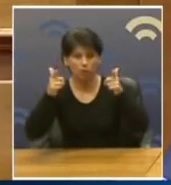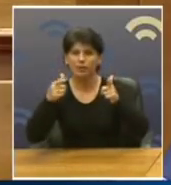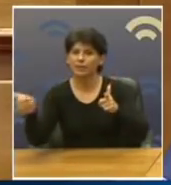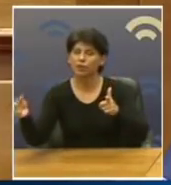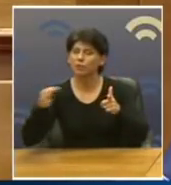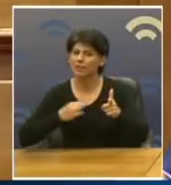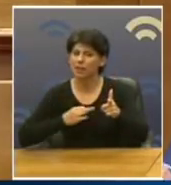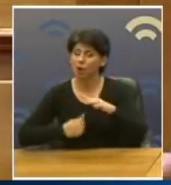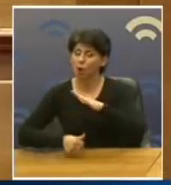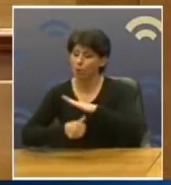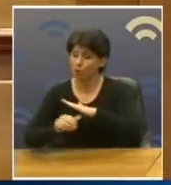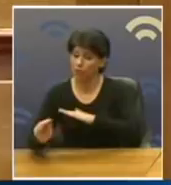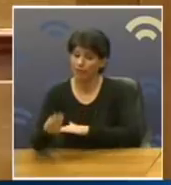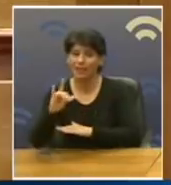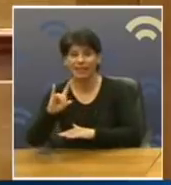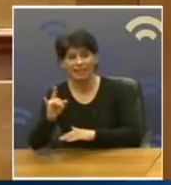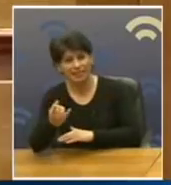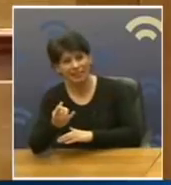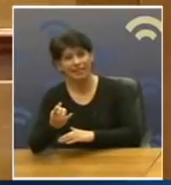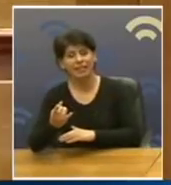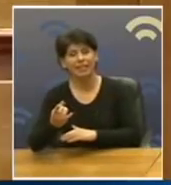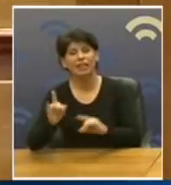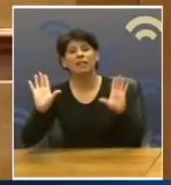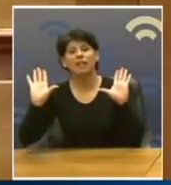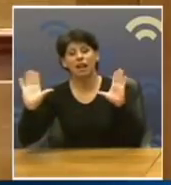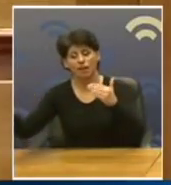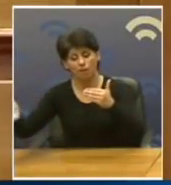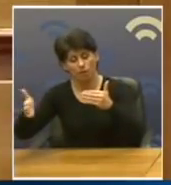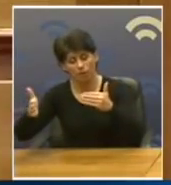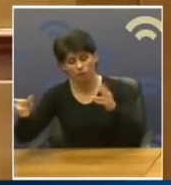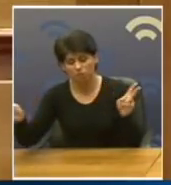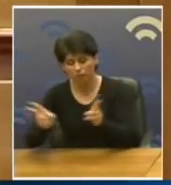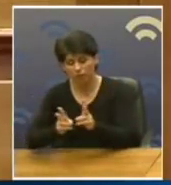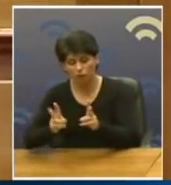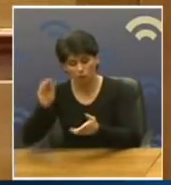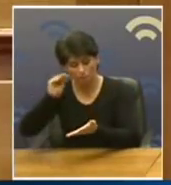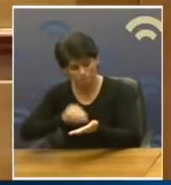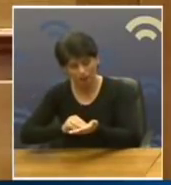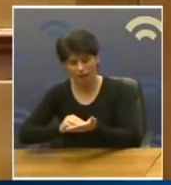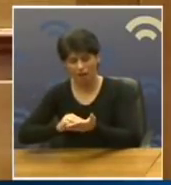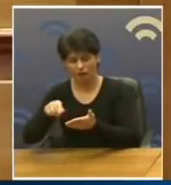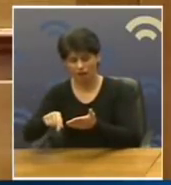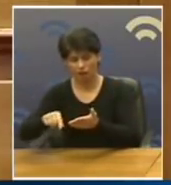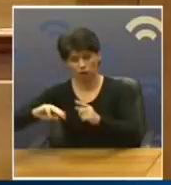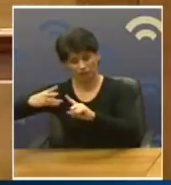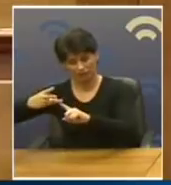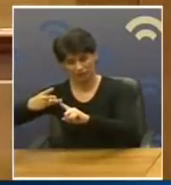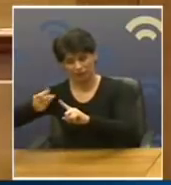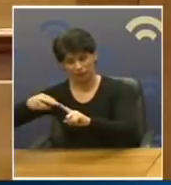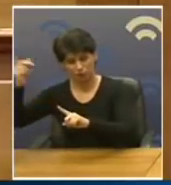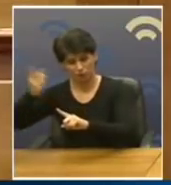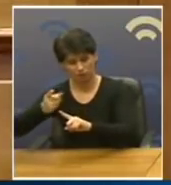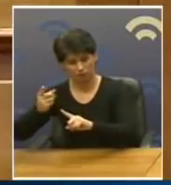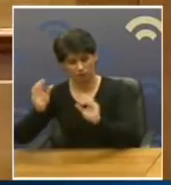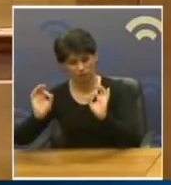ο Πρόεδρος να εκλέγεται είτε δια της άνευ περιορισμών επανάληψης της ως άνω τρίτης πλειοψηφίας,